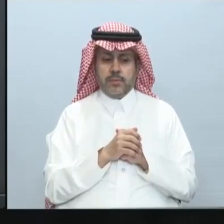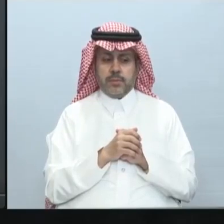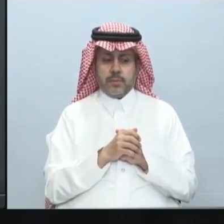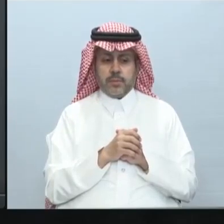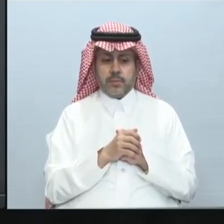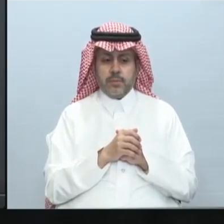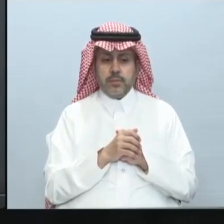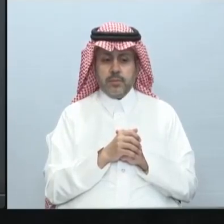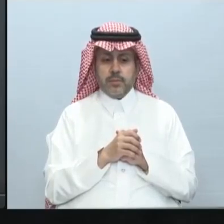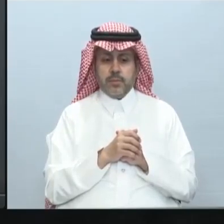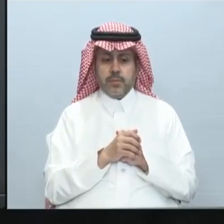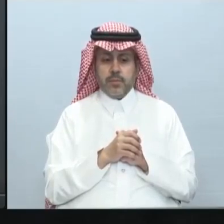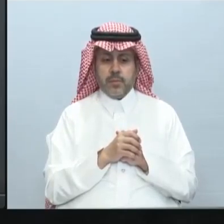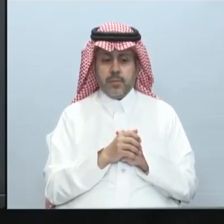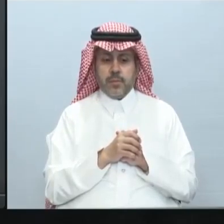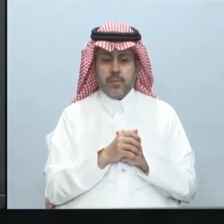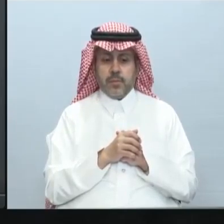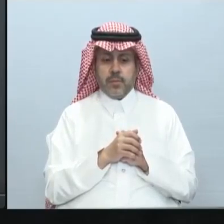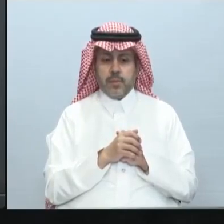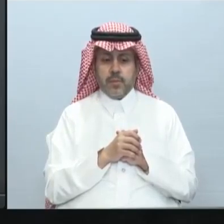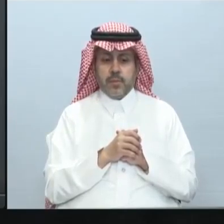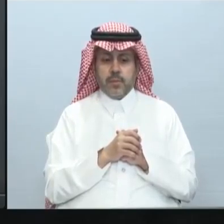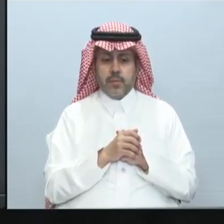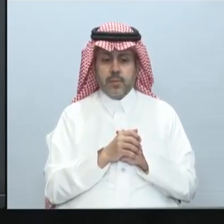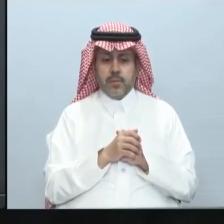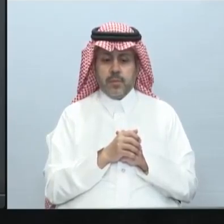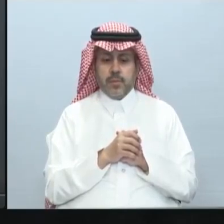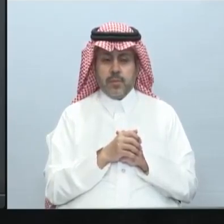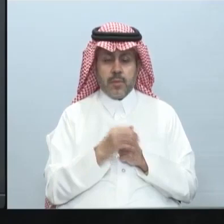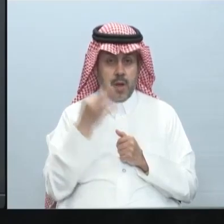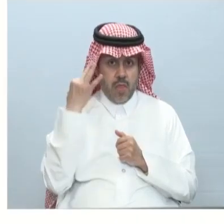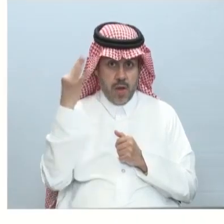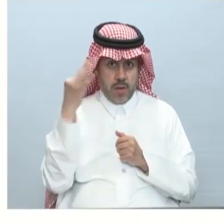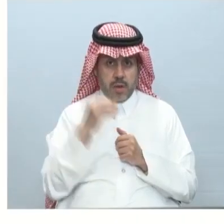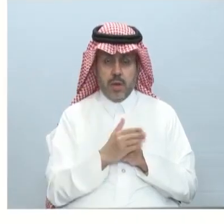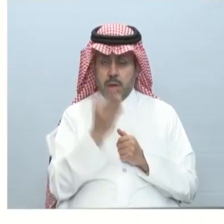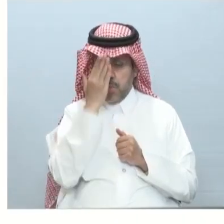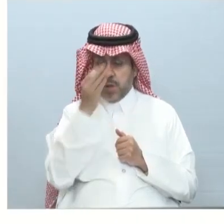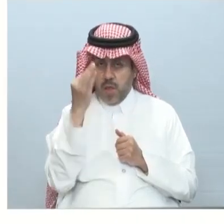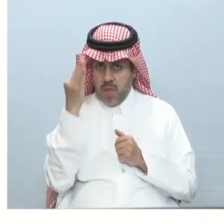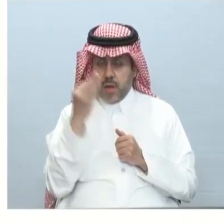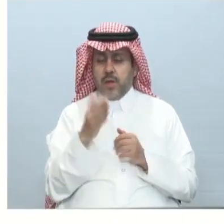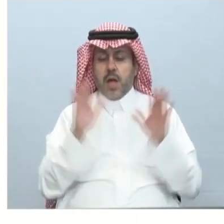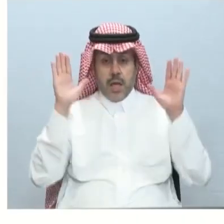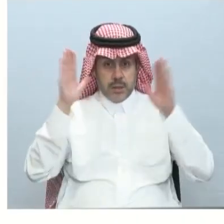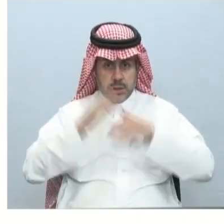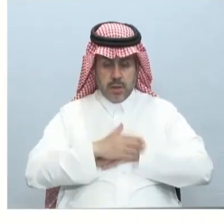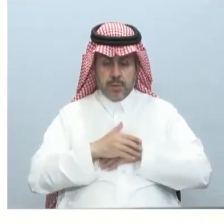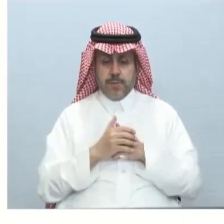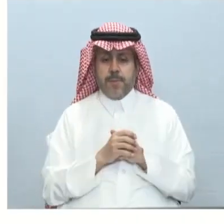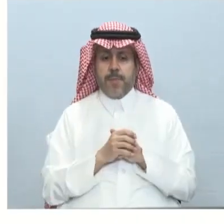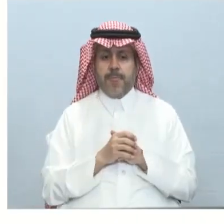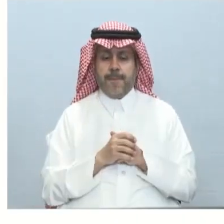سوى غير الله سبحانه وتعالى العباده الثالثه وهي الصلاه تاملوا